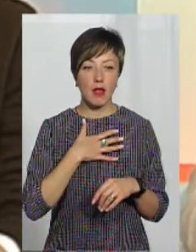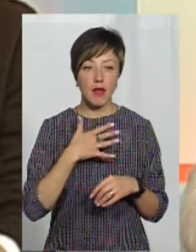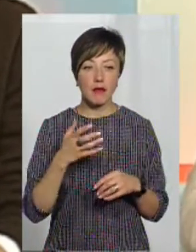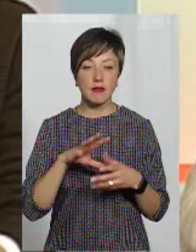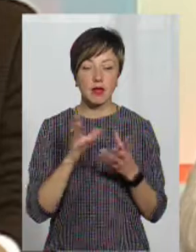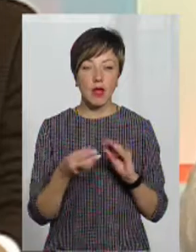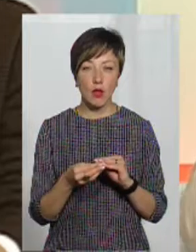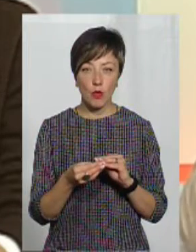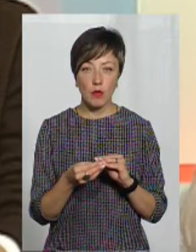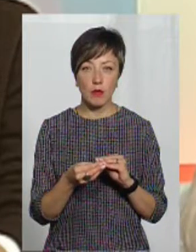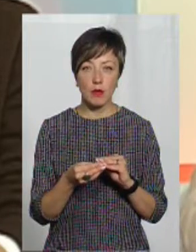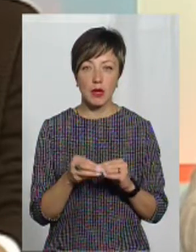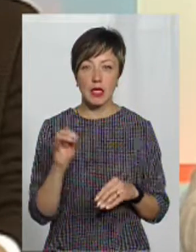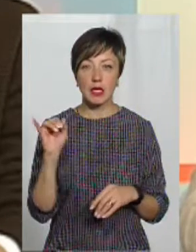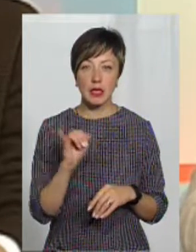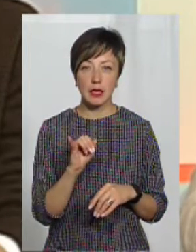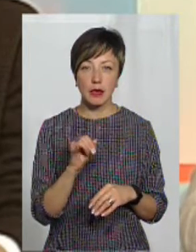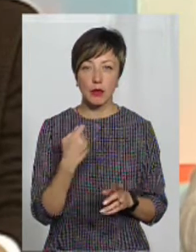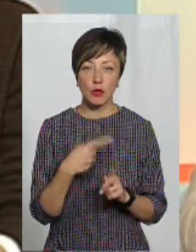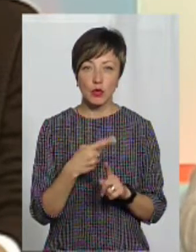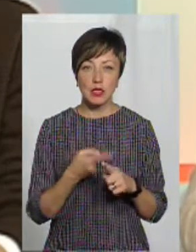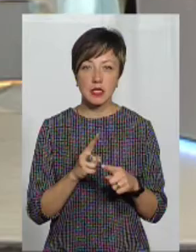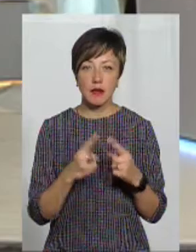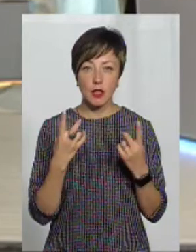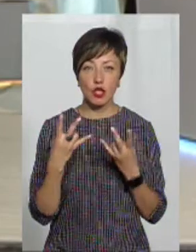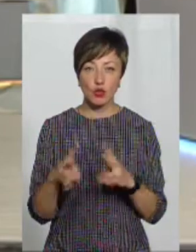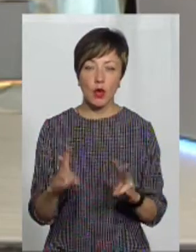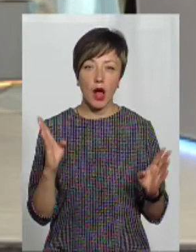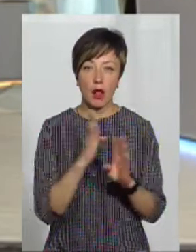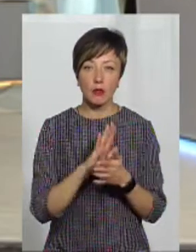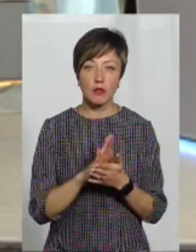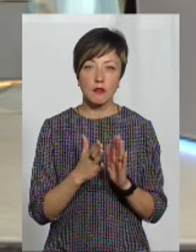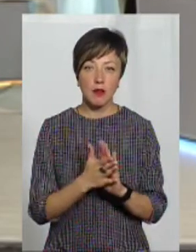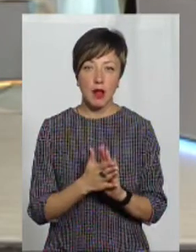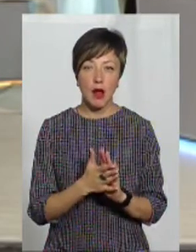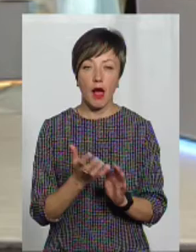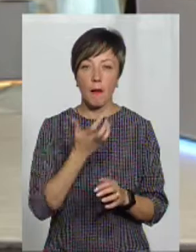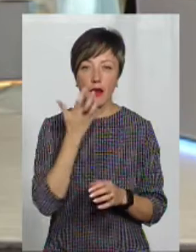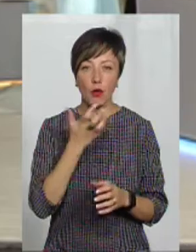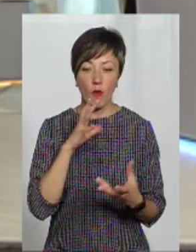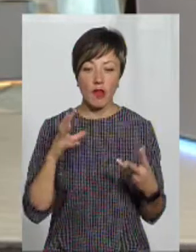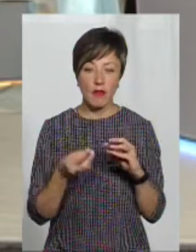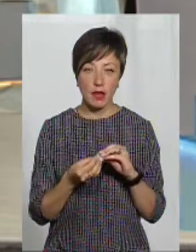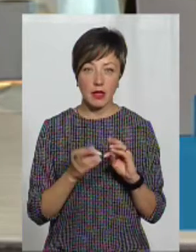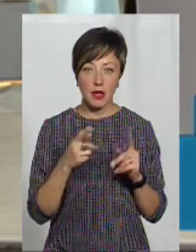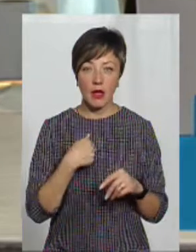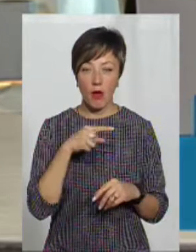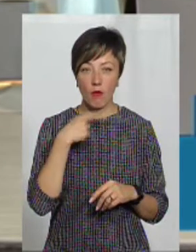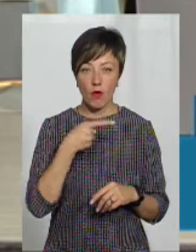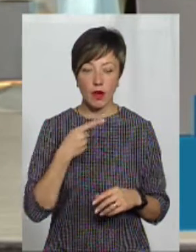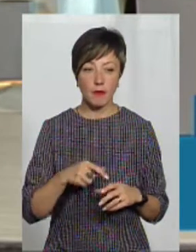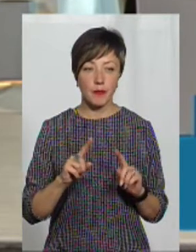ну, загалом. І плюс це дуже велика шкода для атмосфери, той самий парниковий ефект, як я вже говорив,